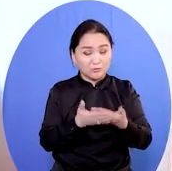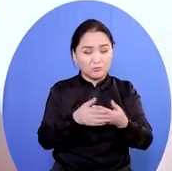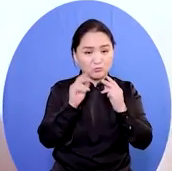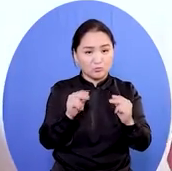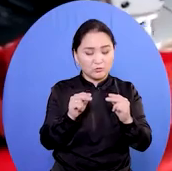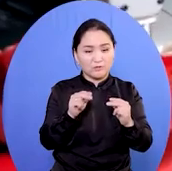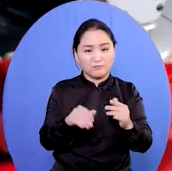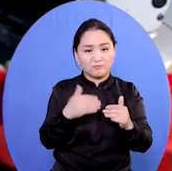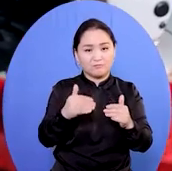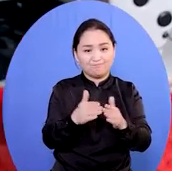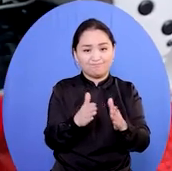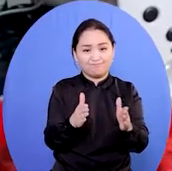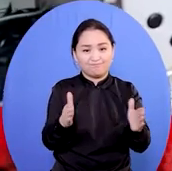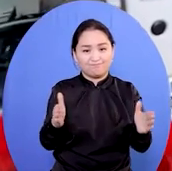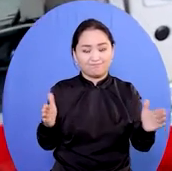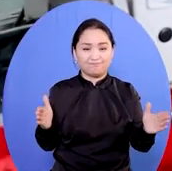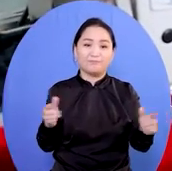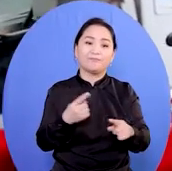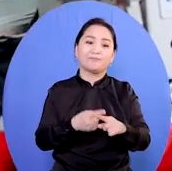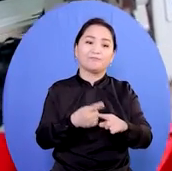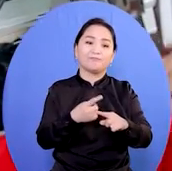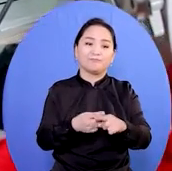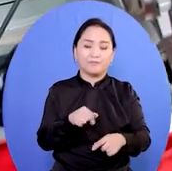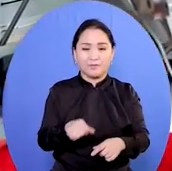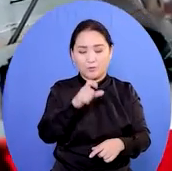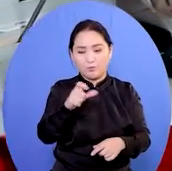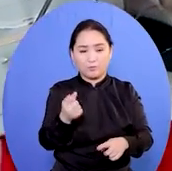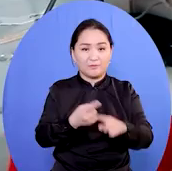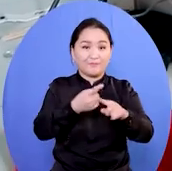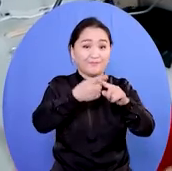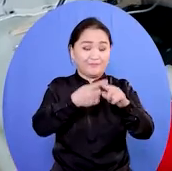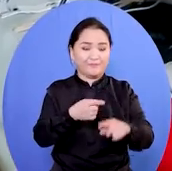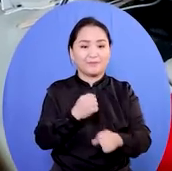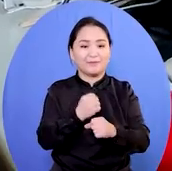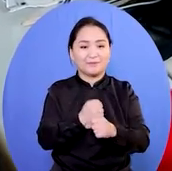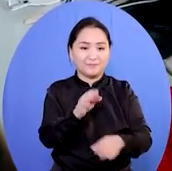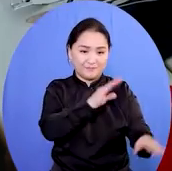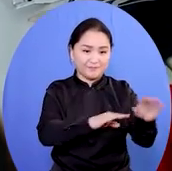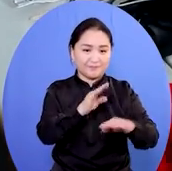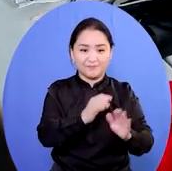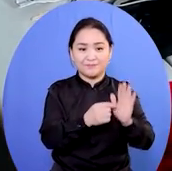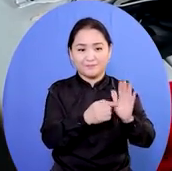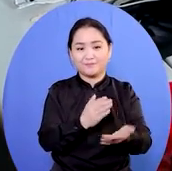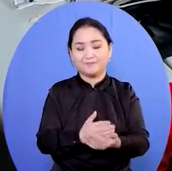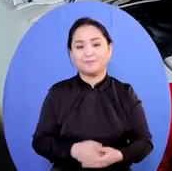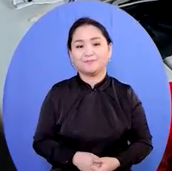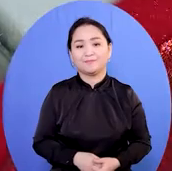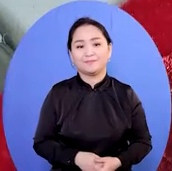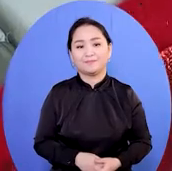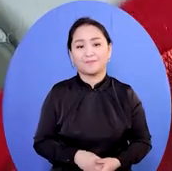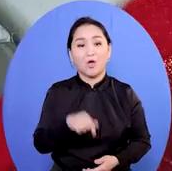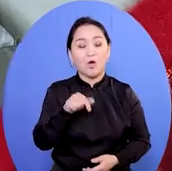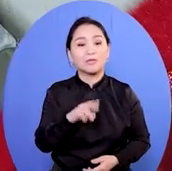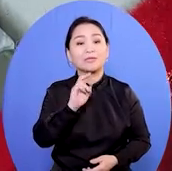ингээд мэдээж өргөж төлөвлөд ингээд 1-2 орн нэмж хавсараад одоогийн ингээд нөхцөл байдал маань ингээд төхөрөмж маа.